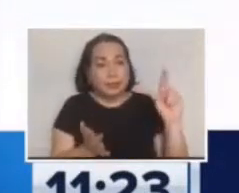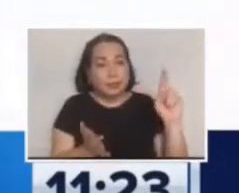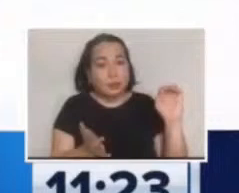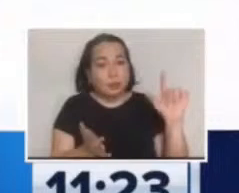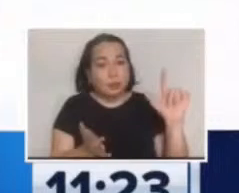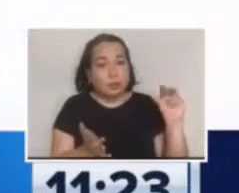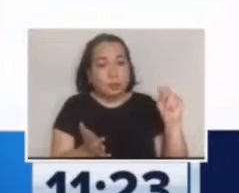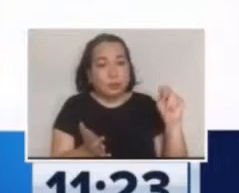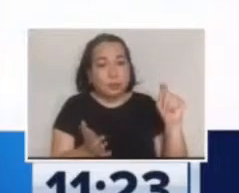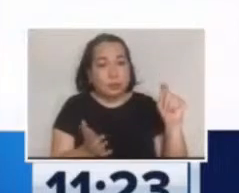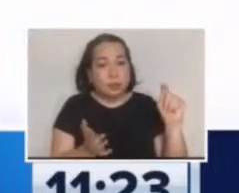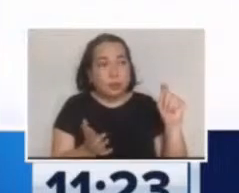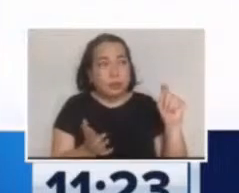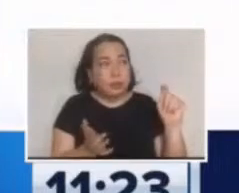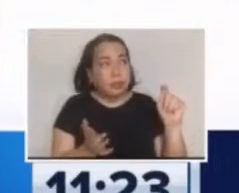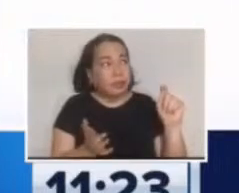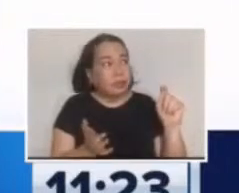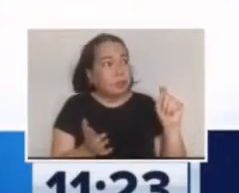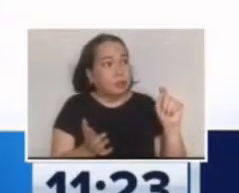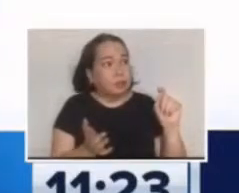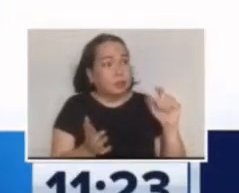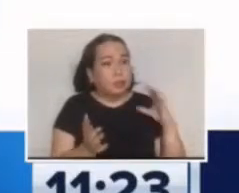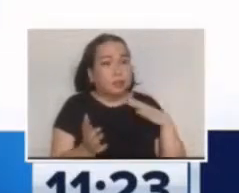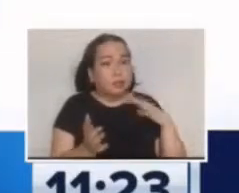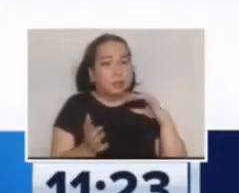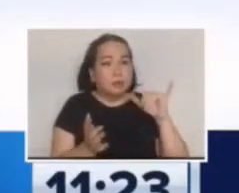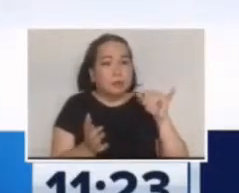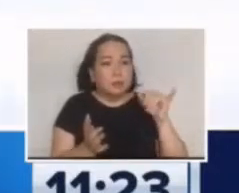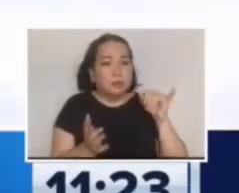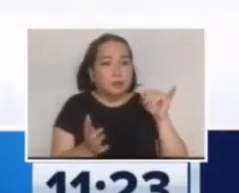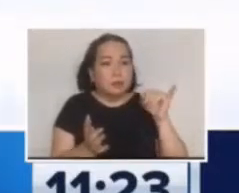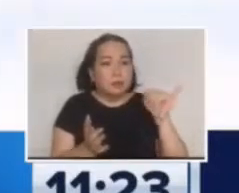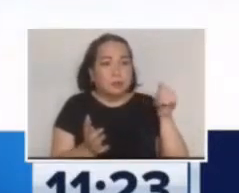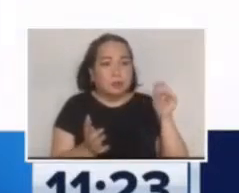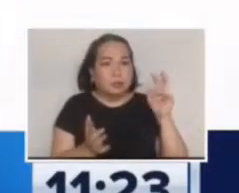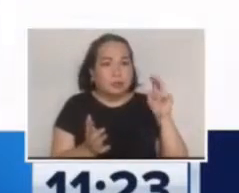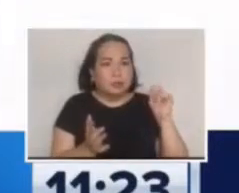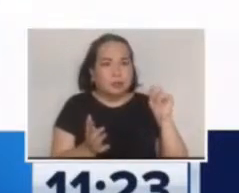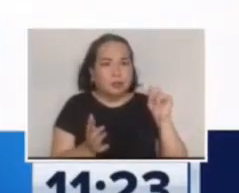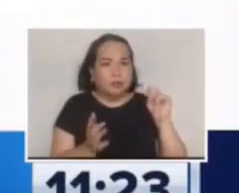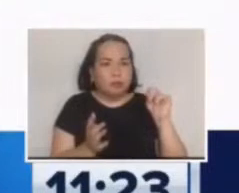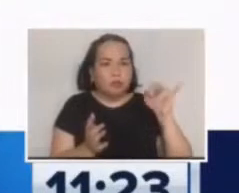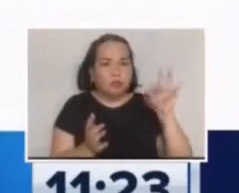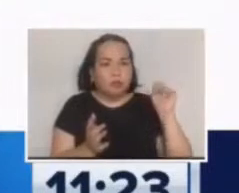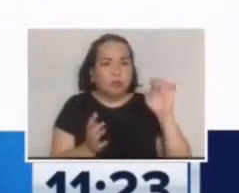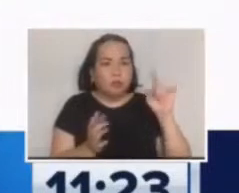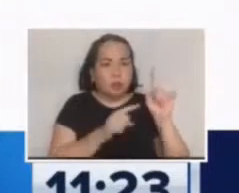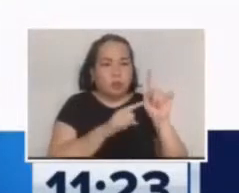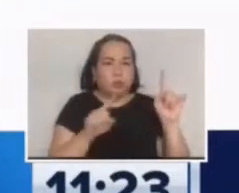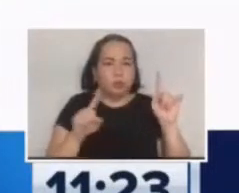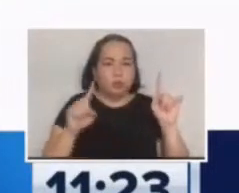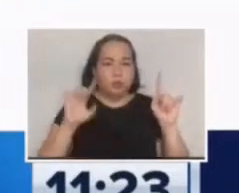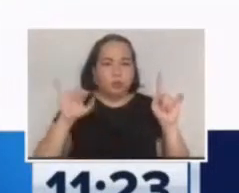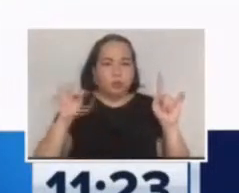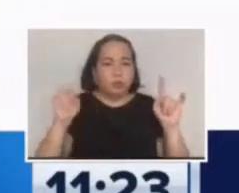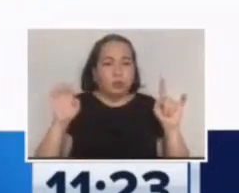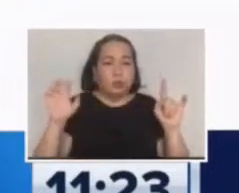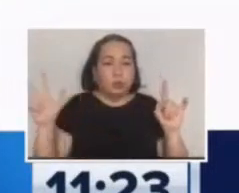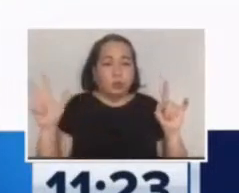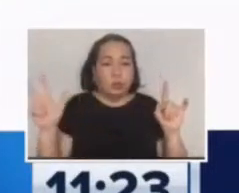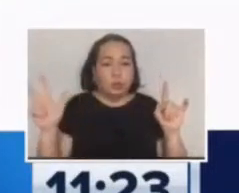modes nila. At yan ang gagamitin ng mga guro at school leaders natin para i-structure yung